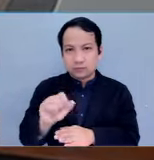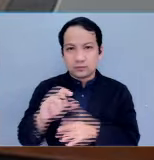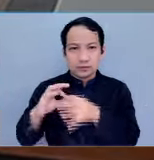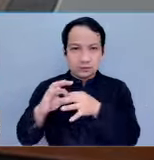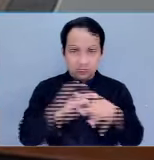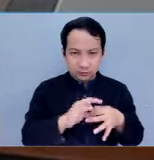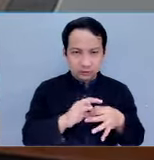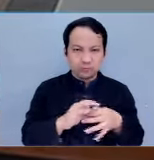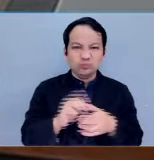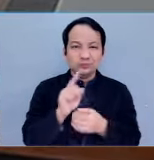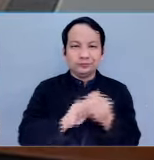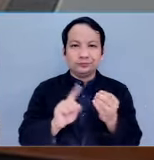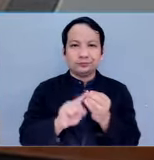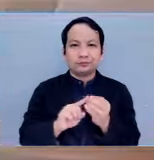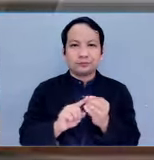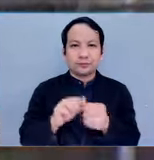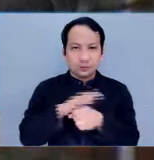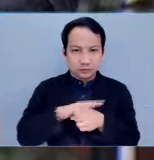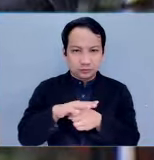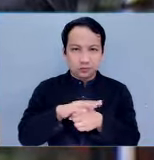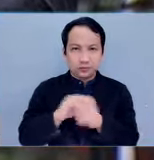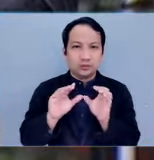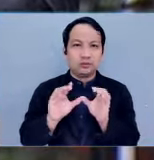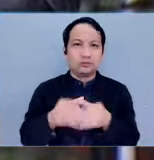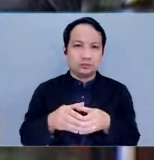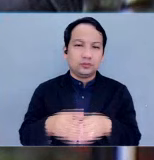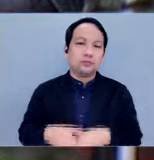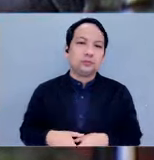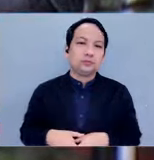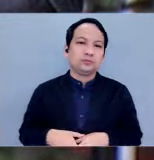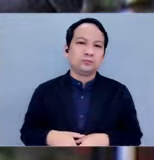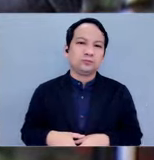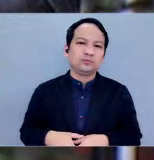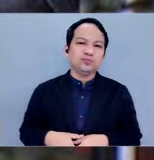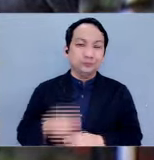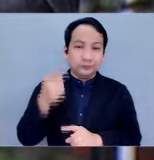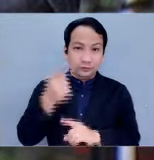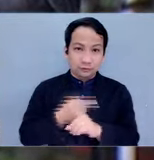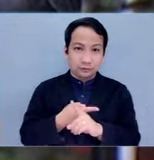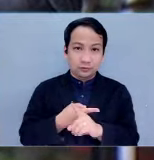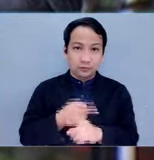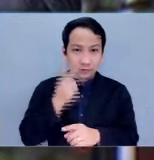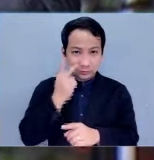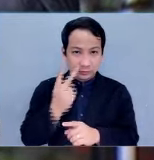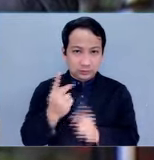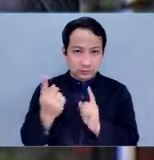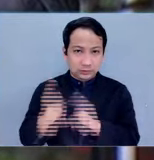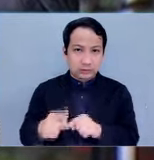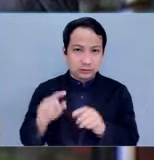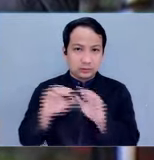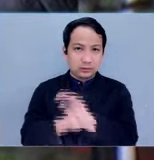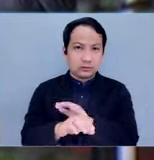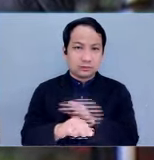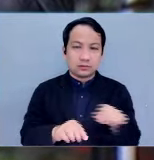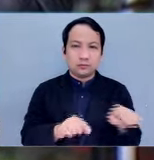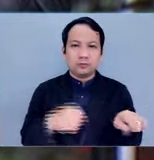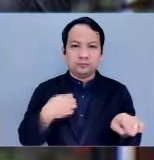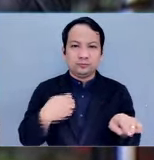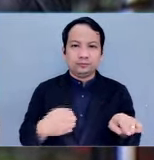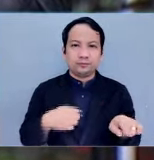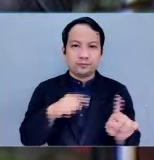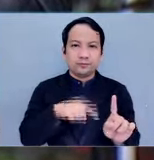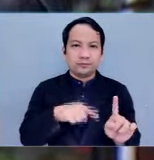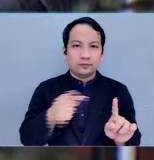suspect sa isang local criminal group. Halos mag-iisang buwan na mula na mangyari ang karumal-dumal na krimen. Aminado mga pulis, isa sa nagpatagal na